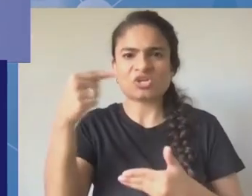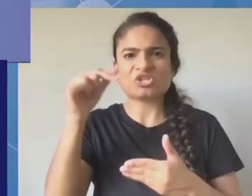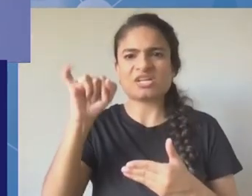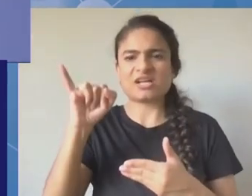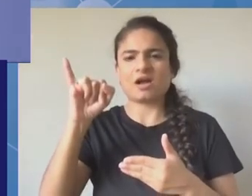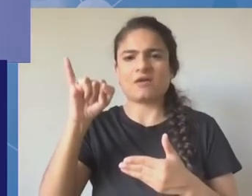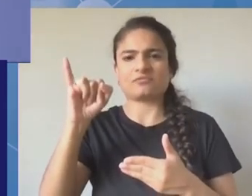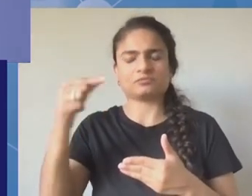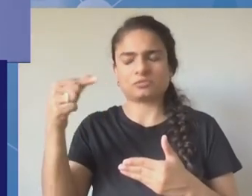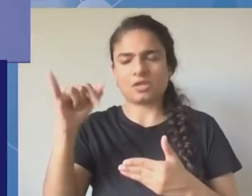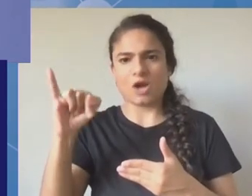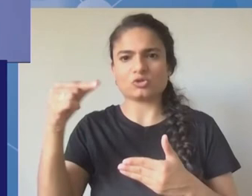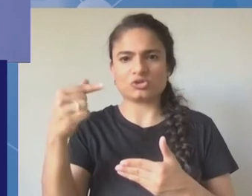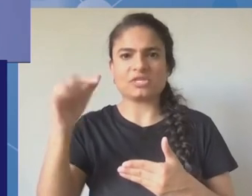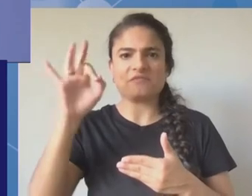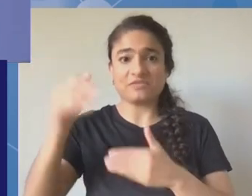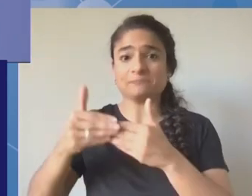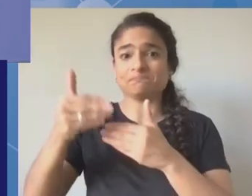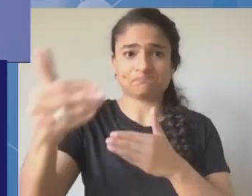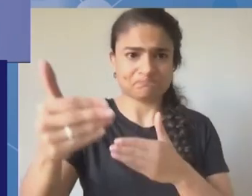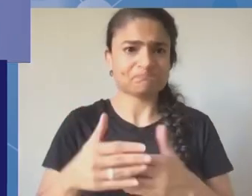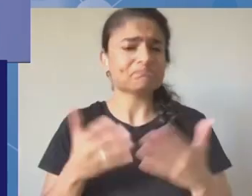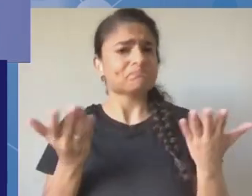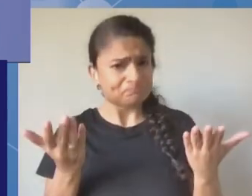准备。我非常感谢